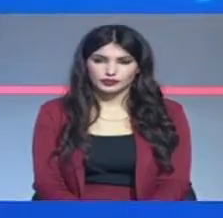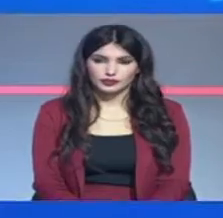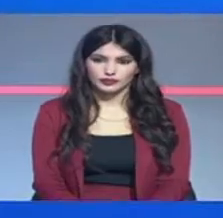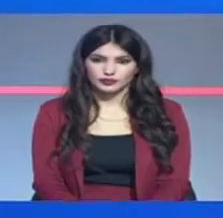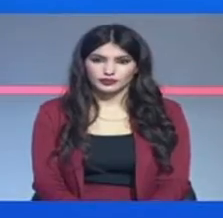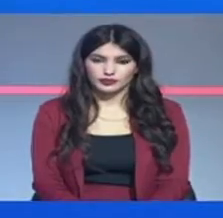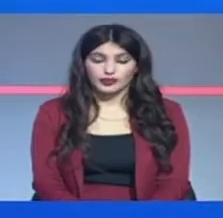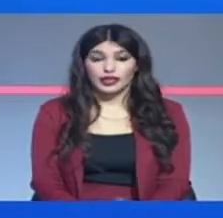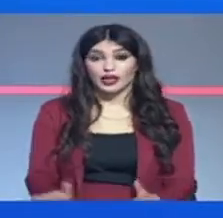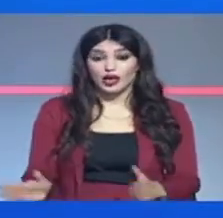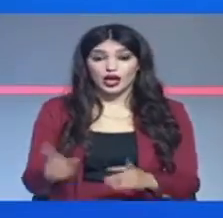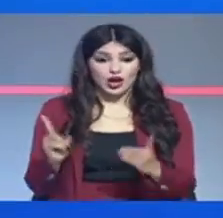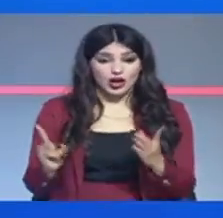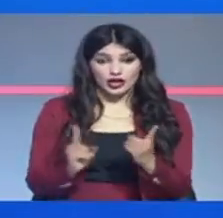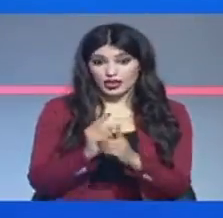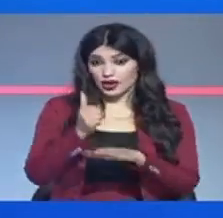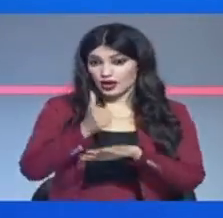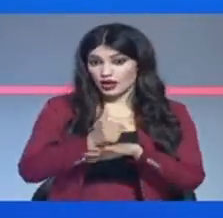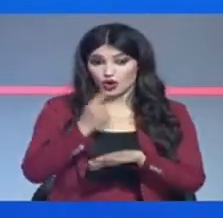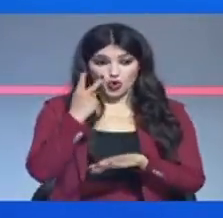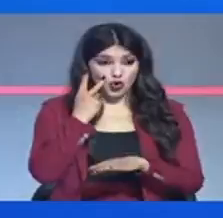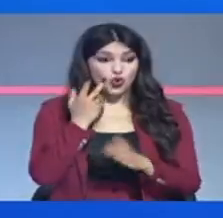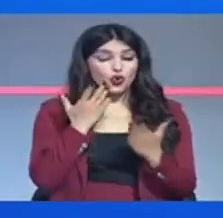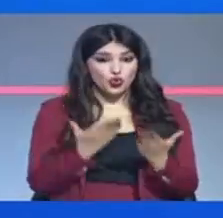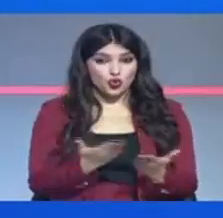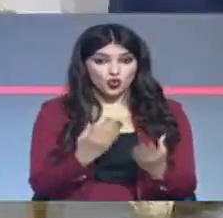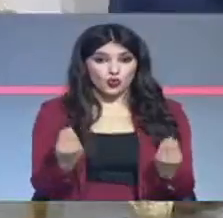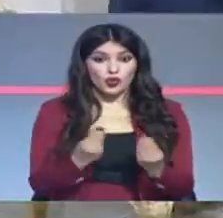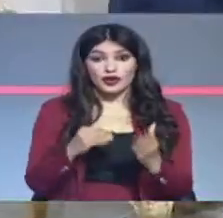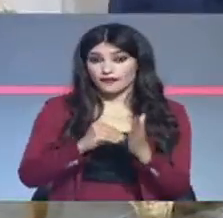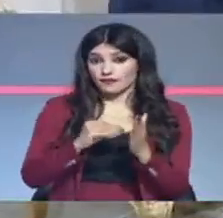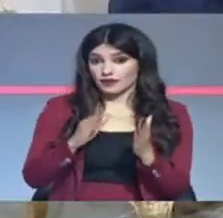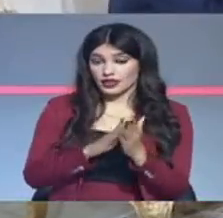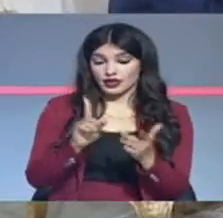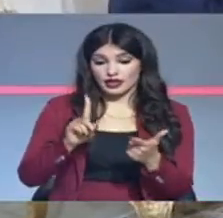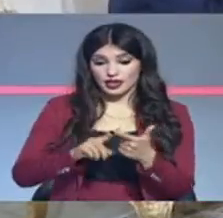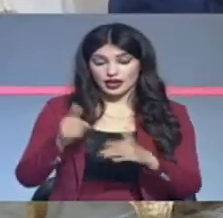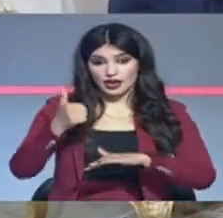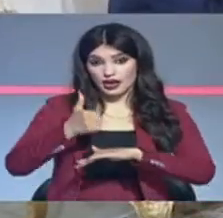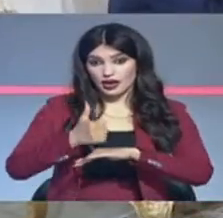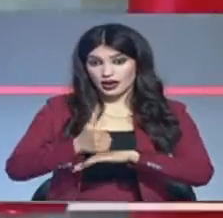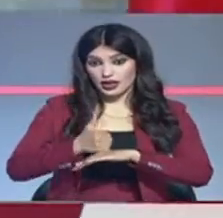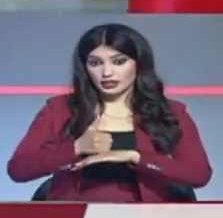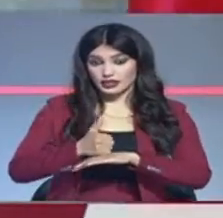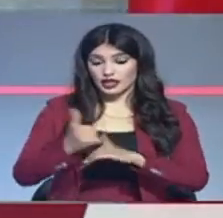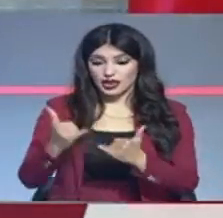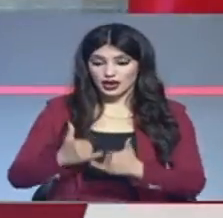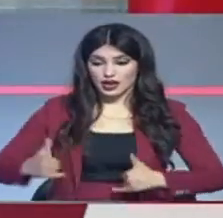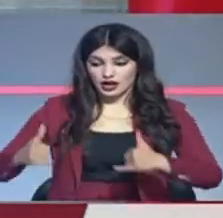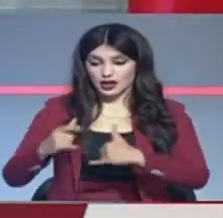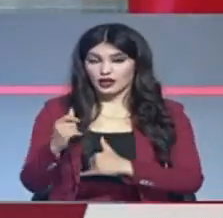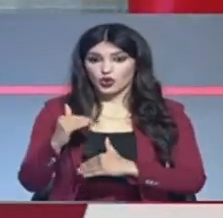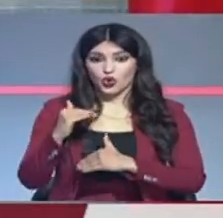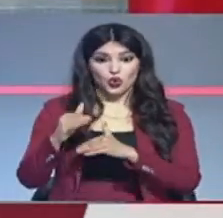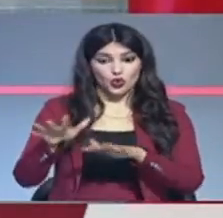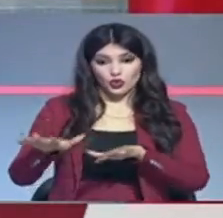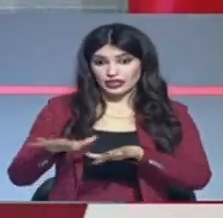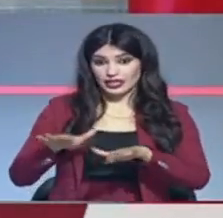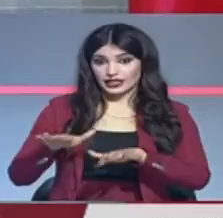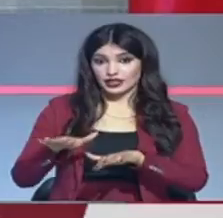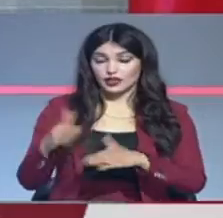ثم استقبل رئيس الجمهوريه اليوم ايضا بقصر قرطاج رئيس اللجنه الماليه والتخطيط والتنميه بمجلس النواب الشعب